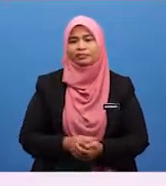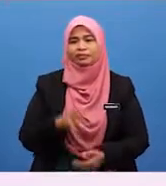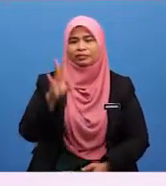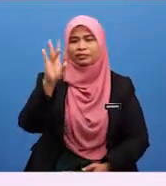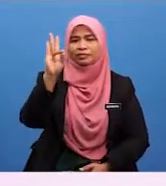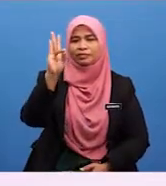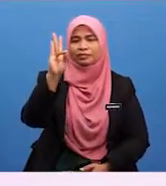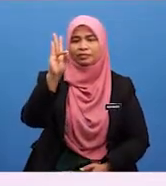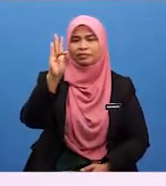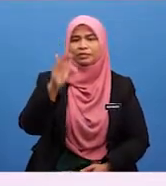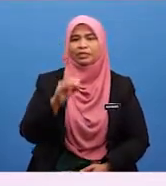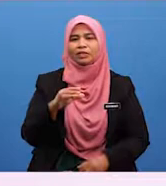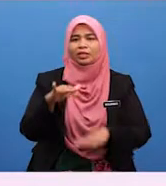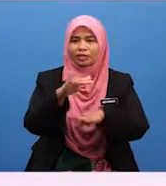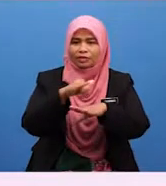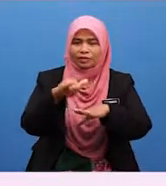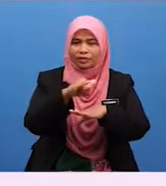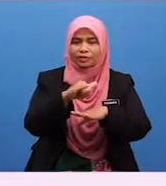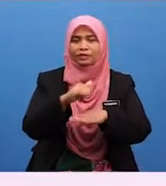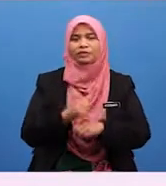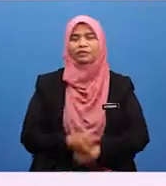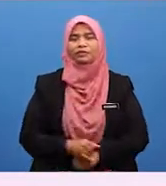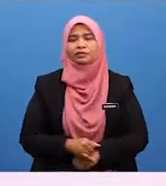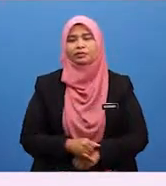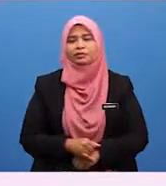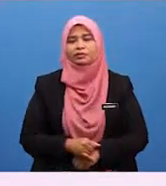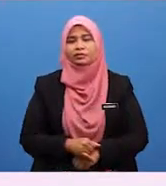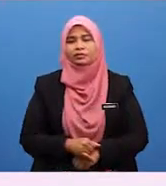Ketujuh, syurga. Betul.